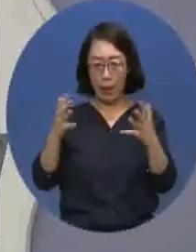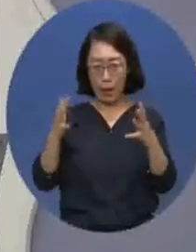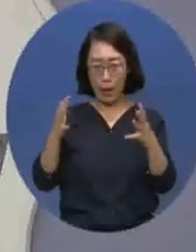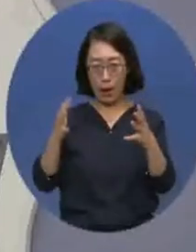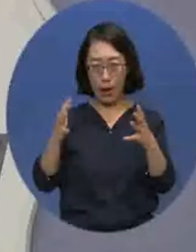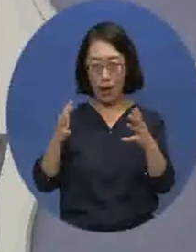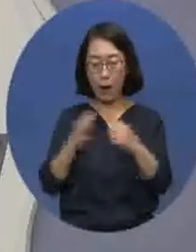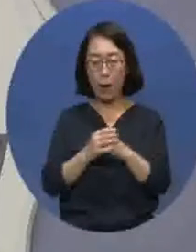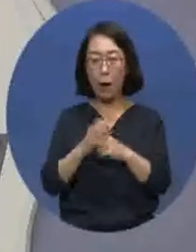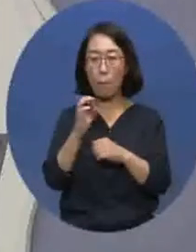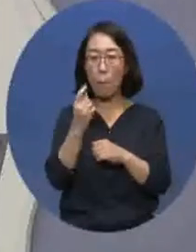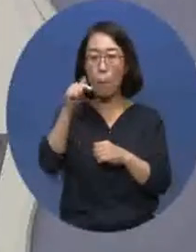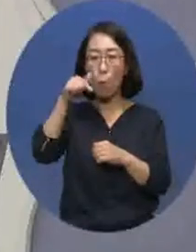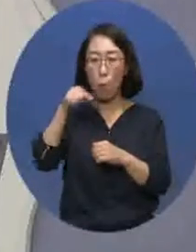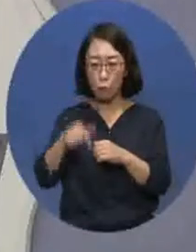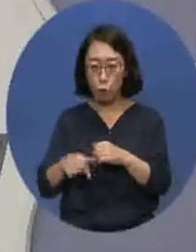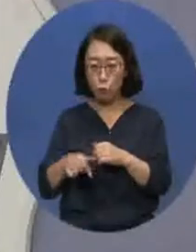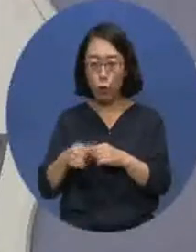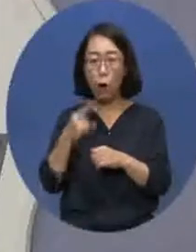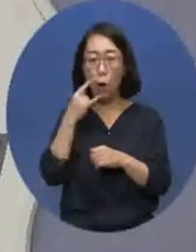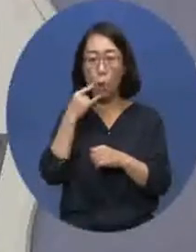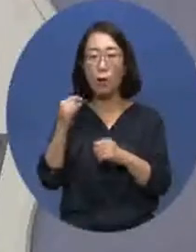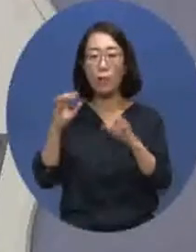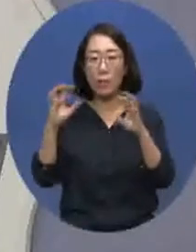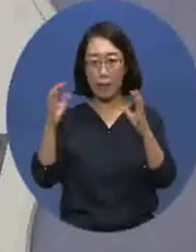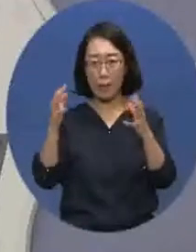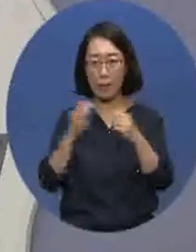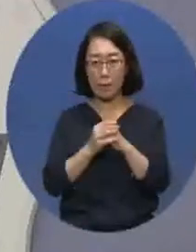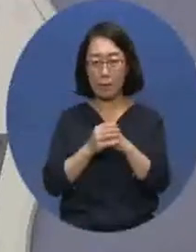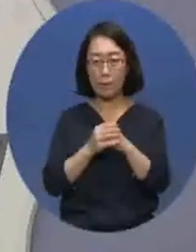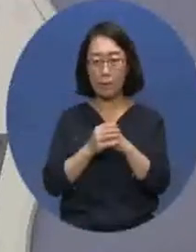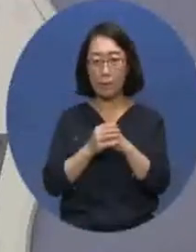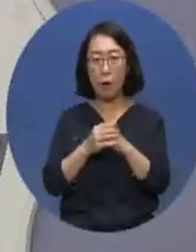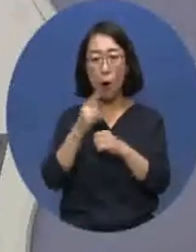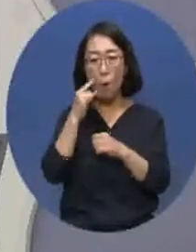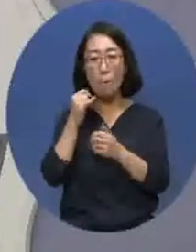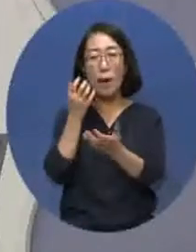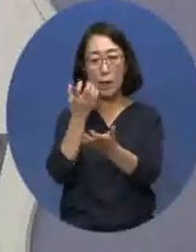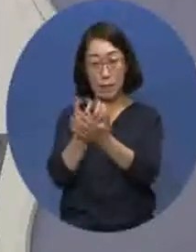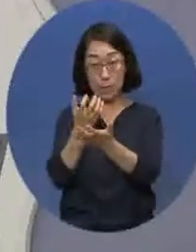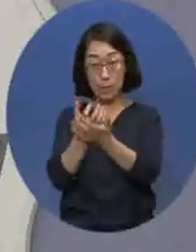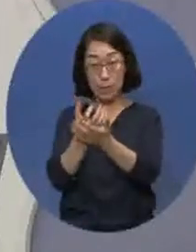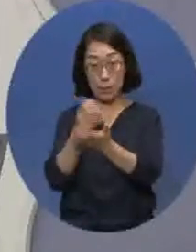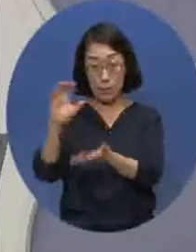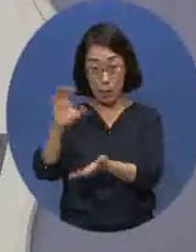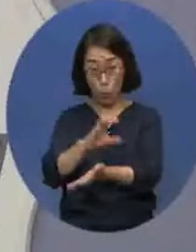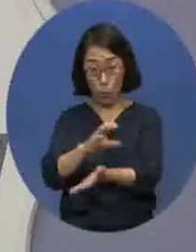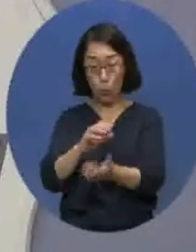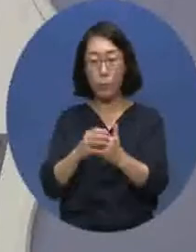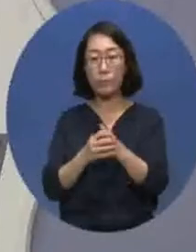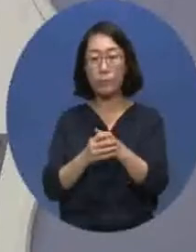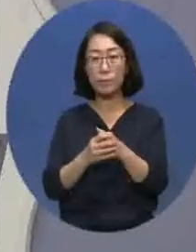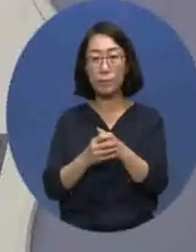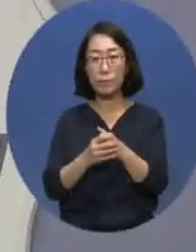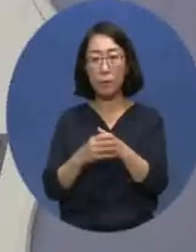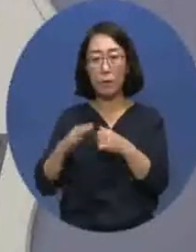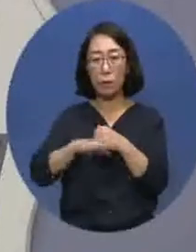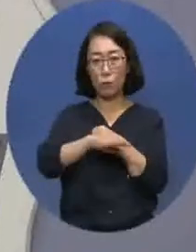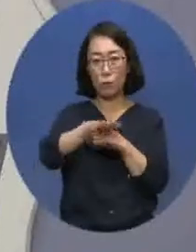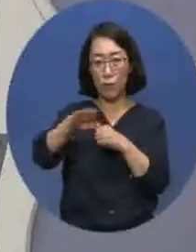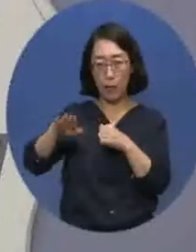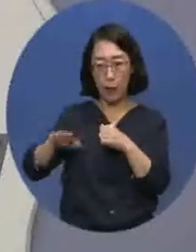때 모국 이라고 합니다 어머니의 나라 어미 못자 를 사용합니다 어떻게 보면 우리가